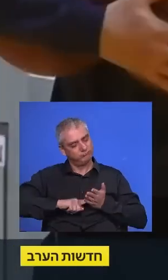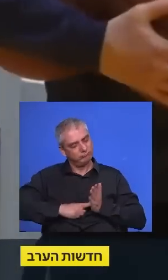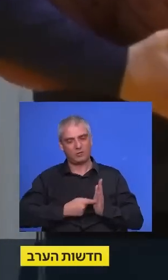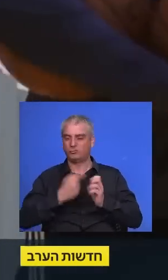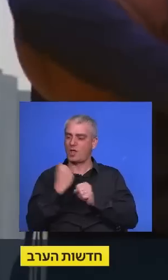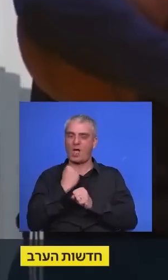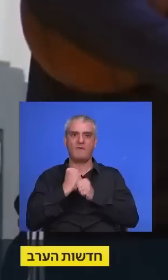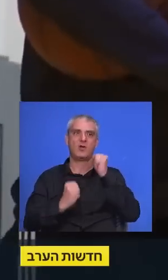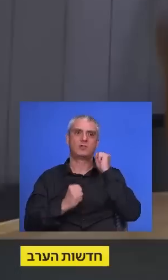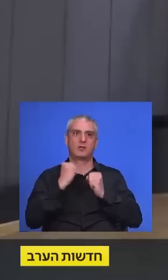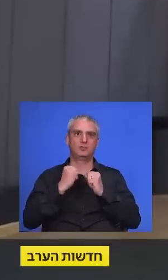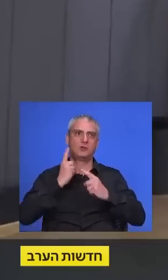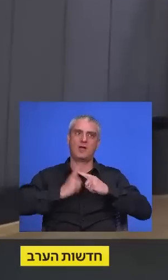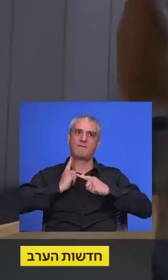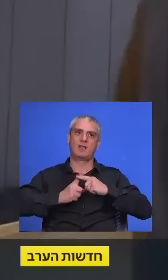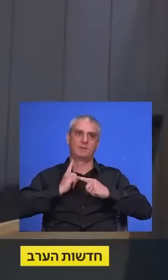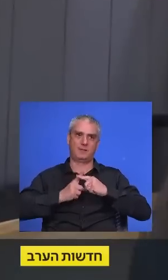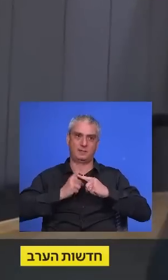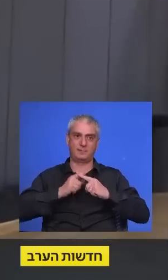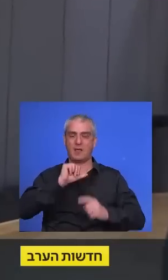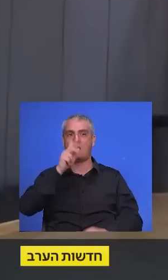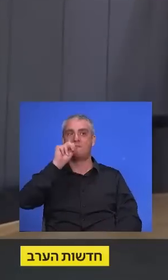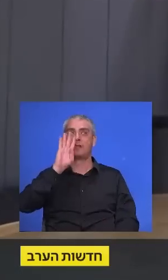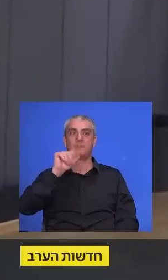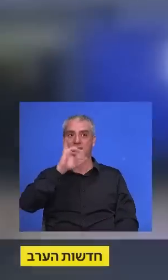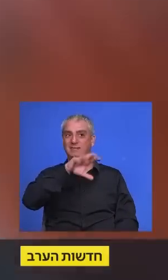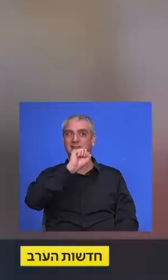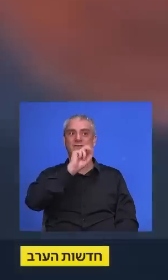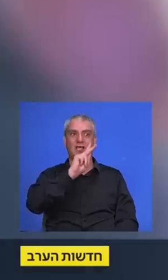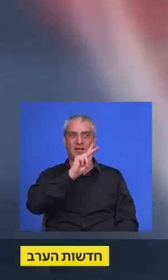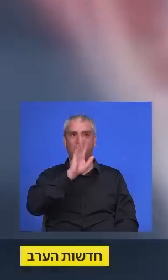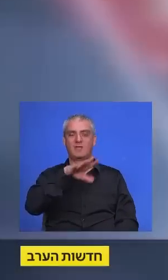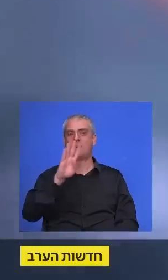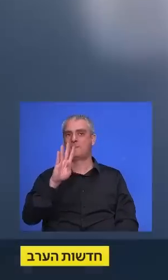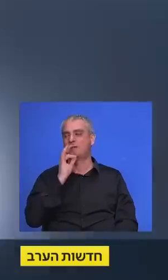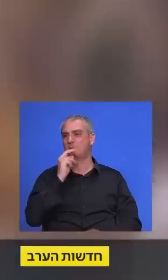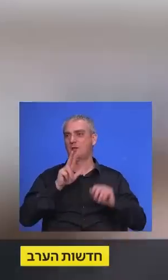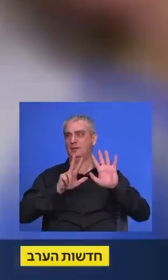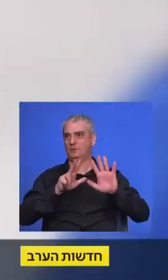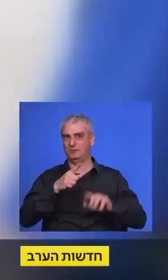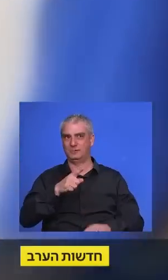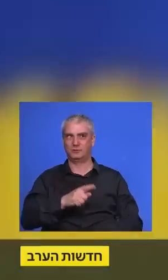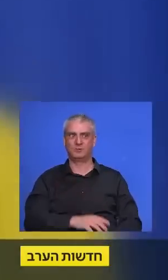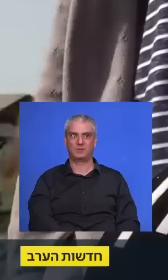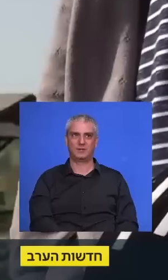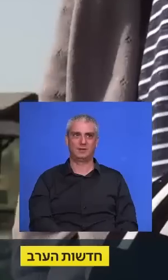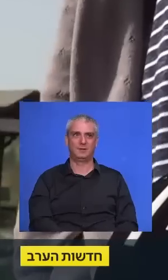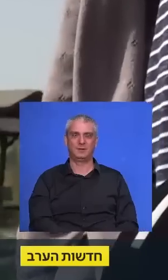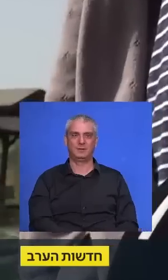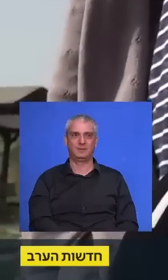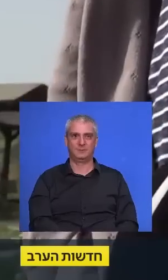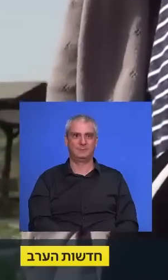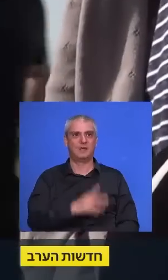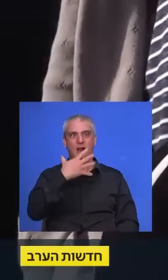קשה והתמדה. אלוף ה-NBA, סטף קרי ובארי בן השמונה.